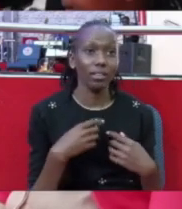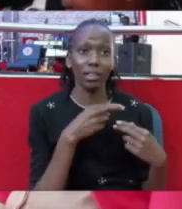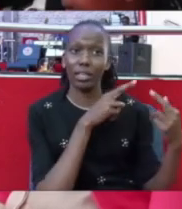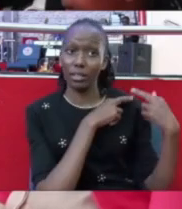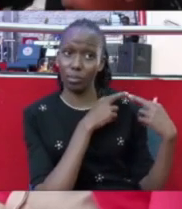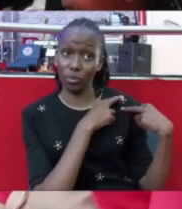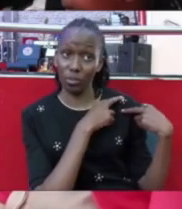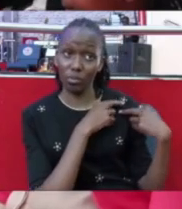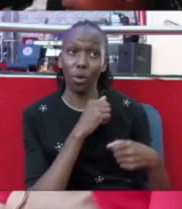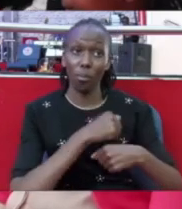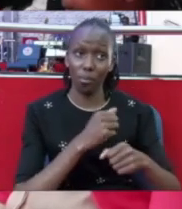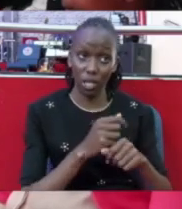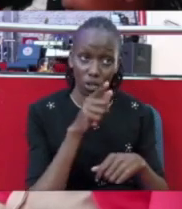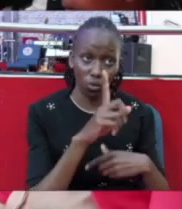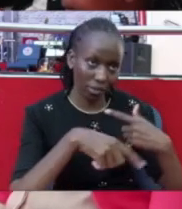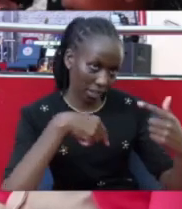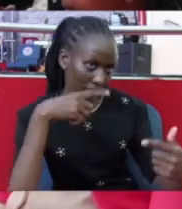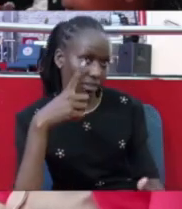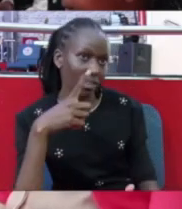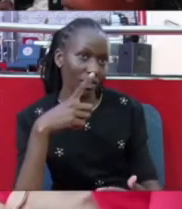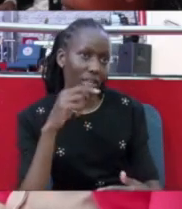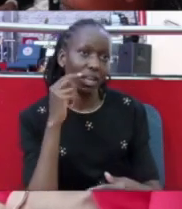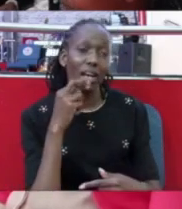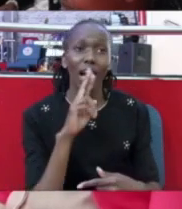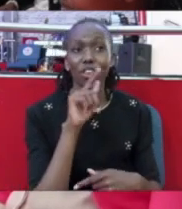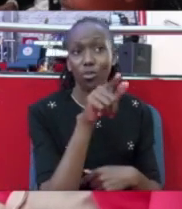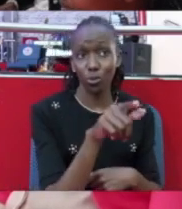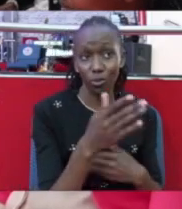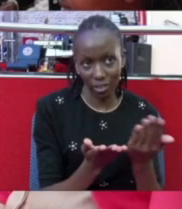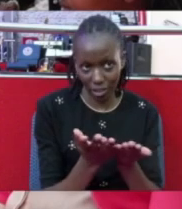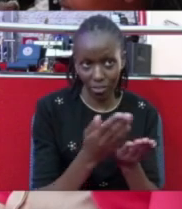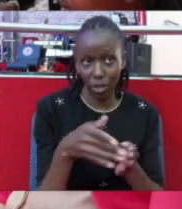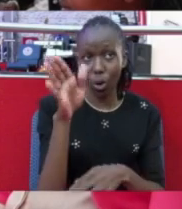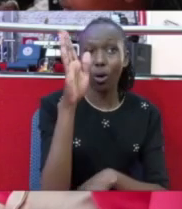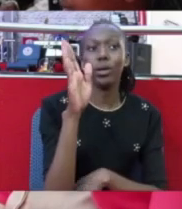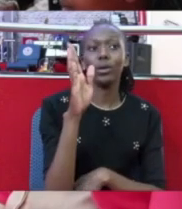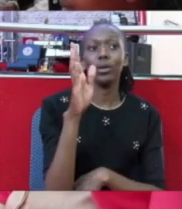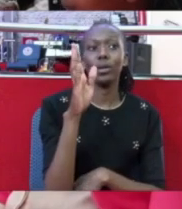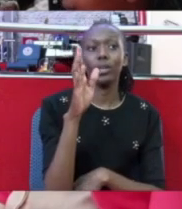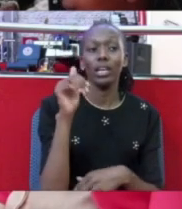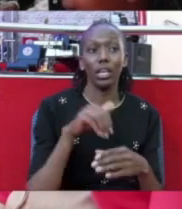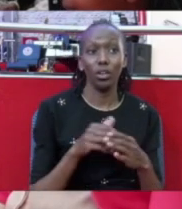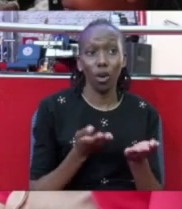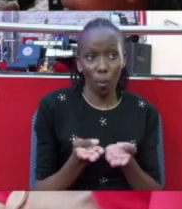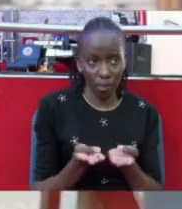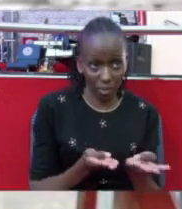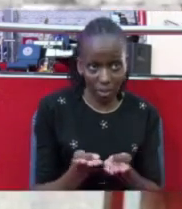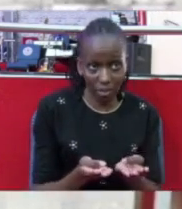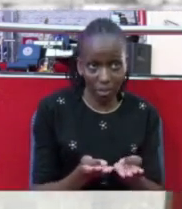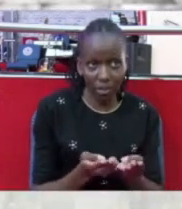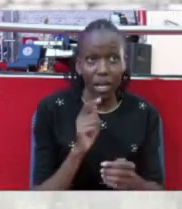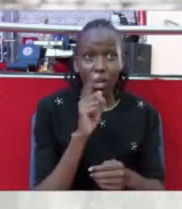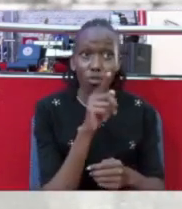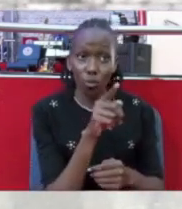you. Ana sababu ya kukunawirisha. Are you serving God? Je, unamhudumia Mungu? In your business? Kwa biashara yako? Are you